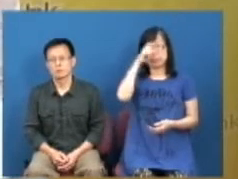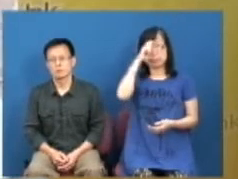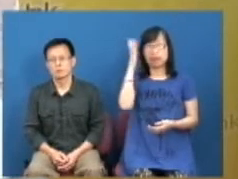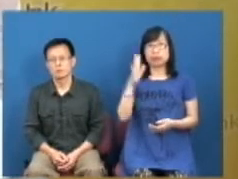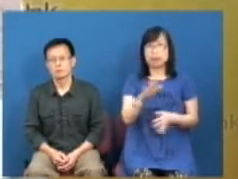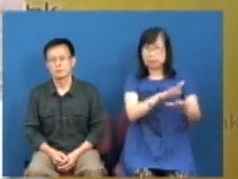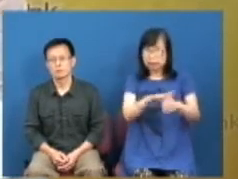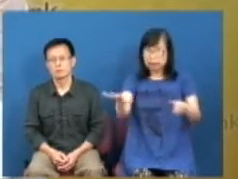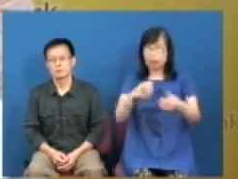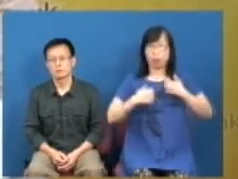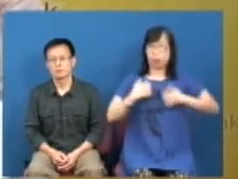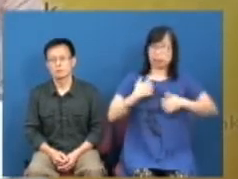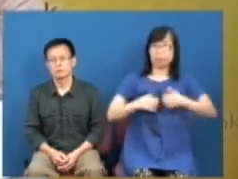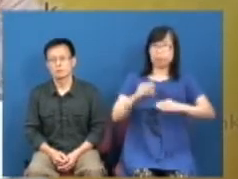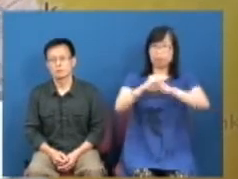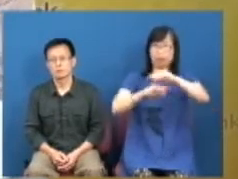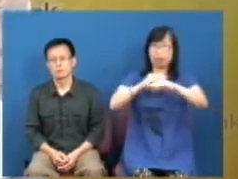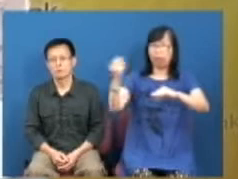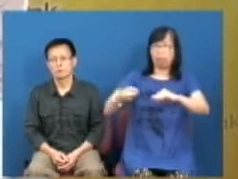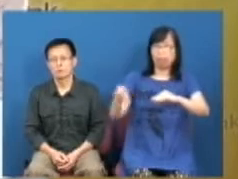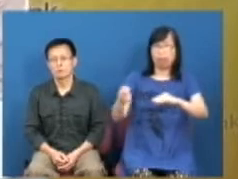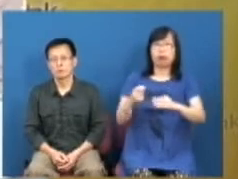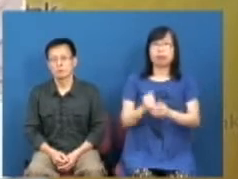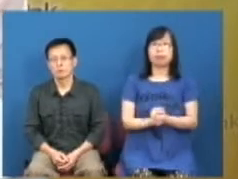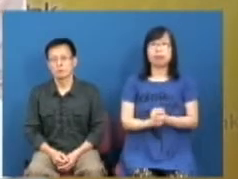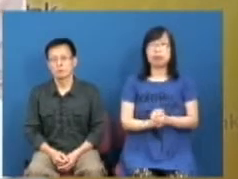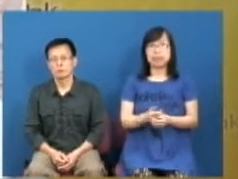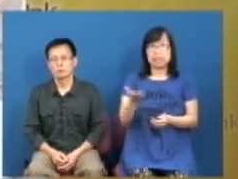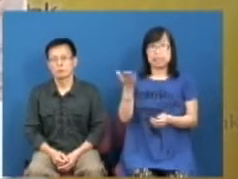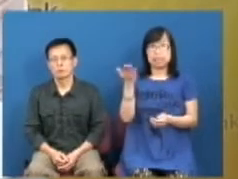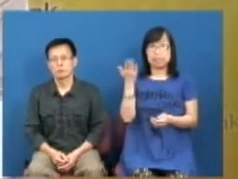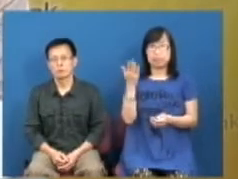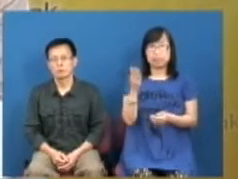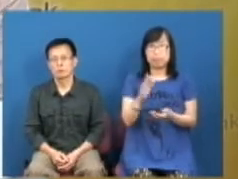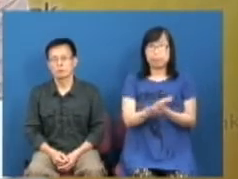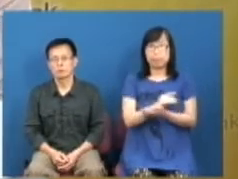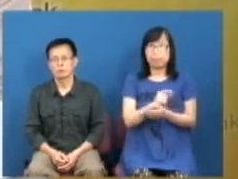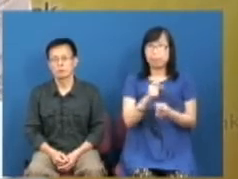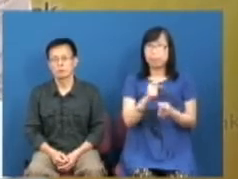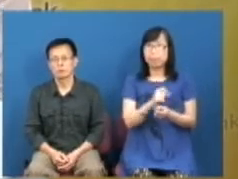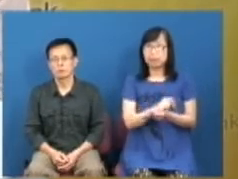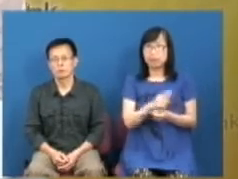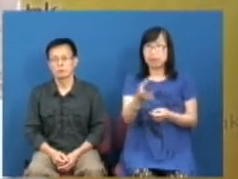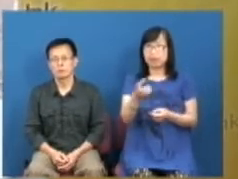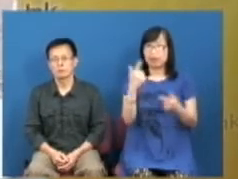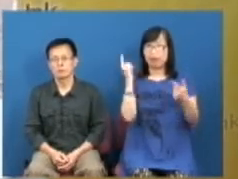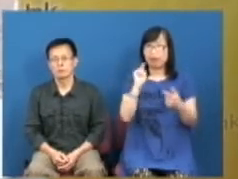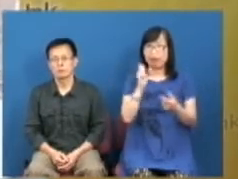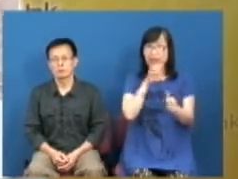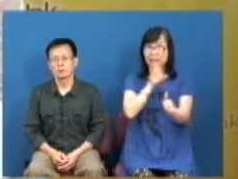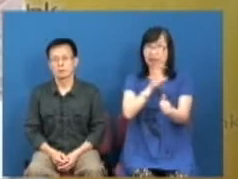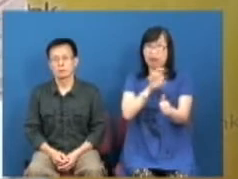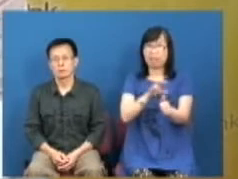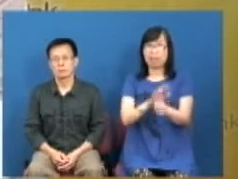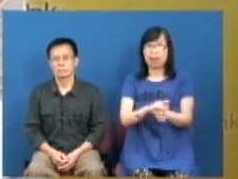急，咁咧起樓又要太快，咁啊85,000啦，早前啊。有人話你鬧我又係嗰句，唔鬧